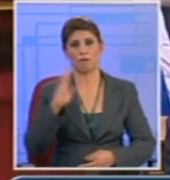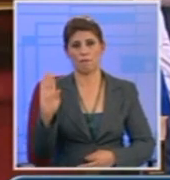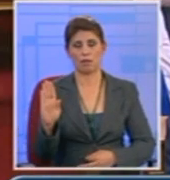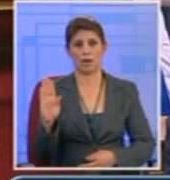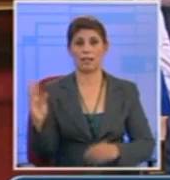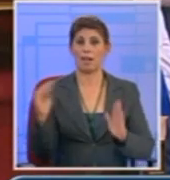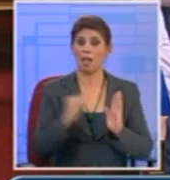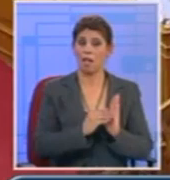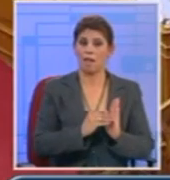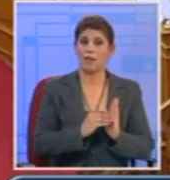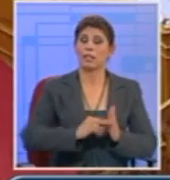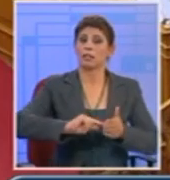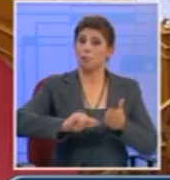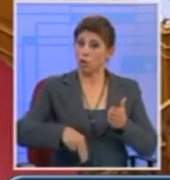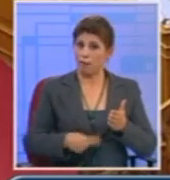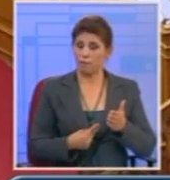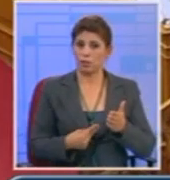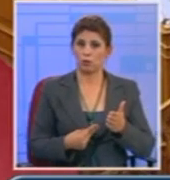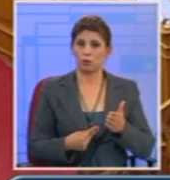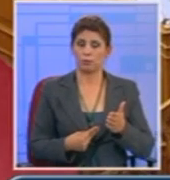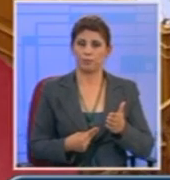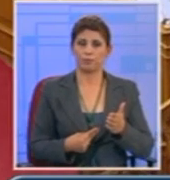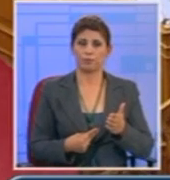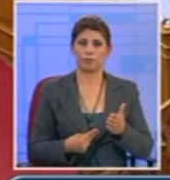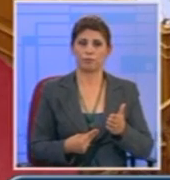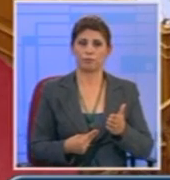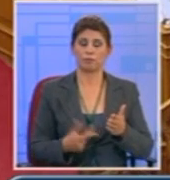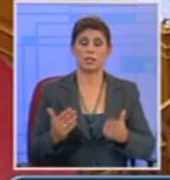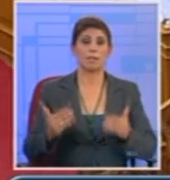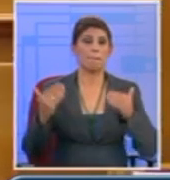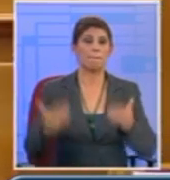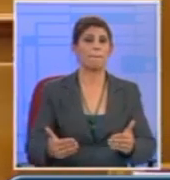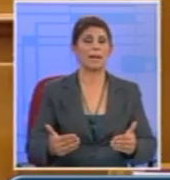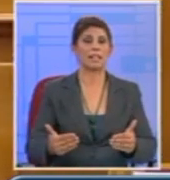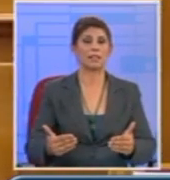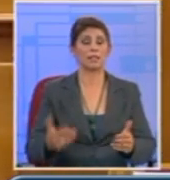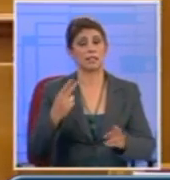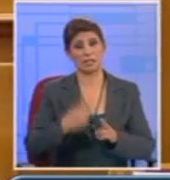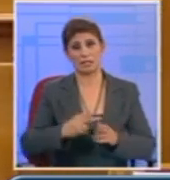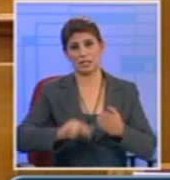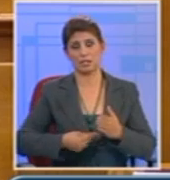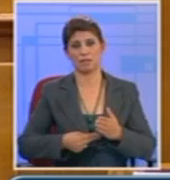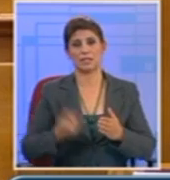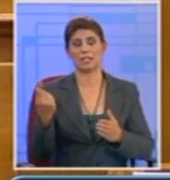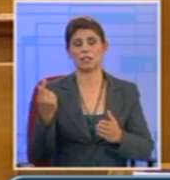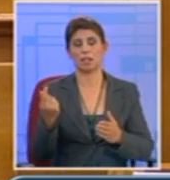έβαλλε την υπογραφή του στην παράταση της κύριας σύμβασης χρηματοοικονομικής